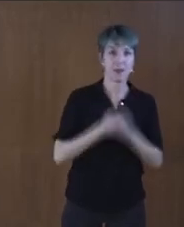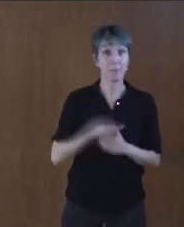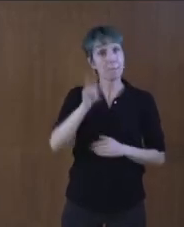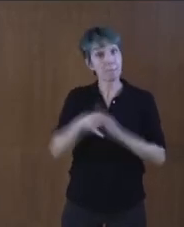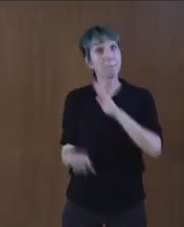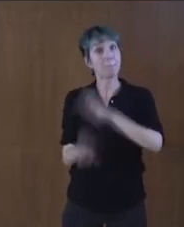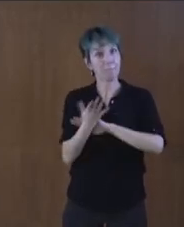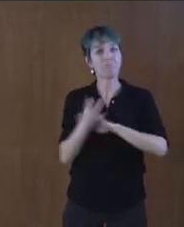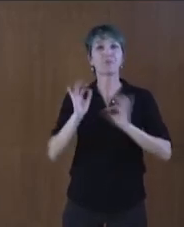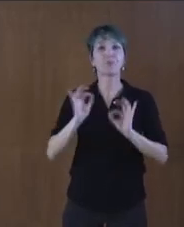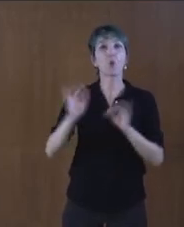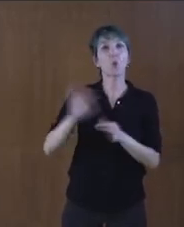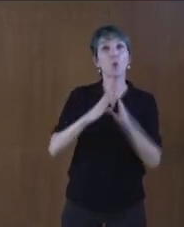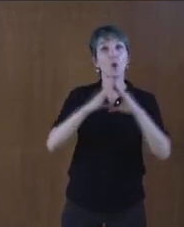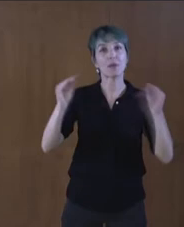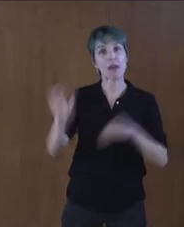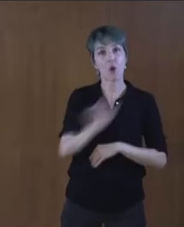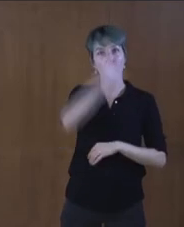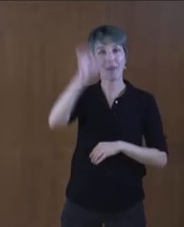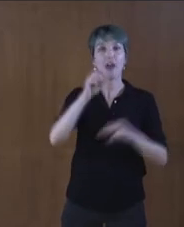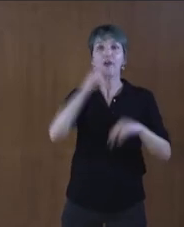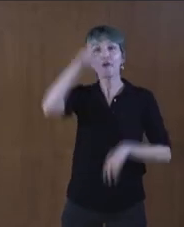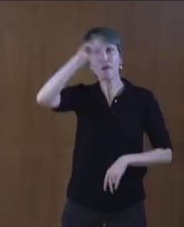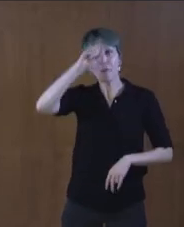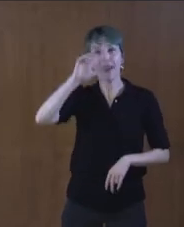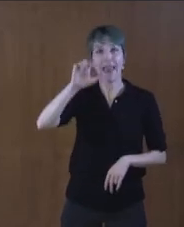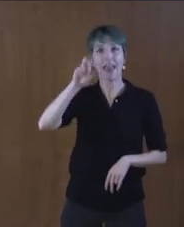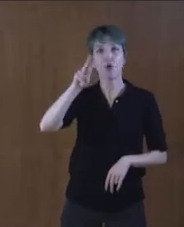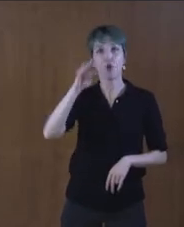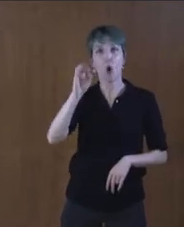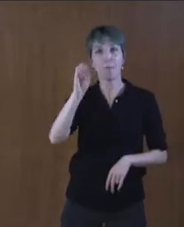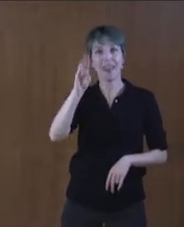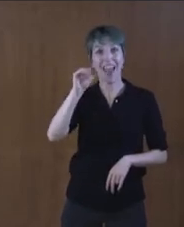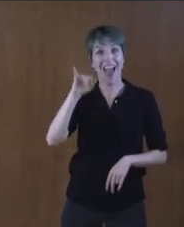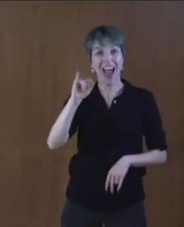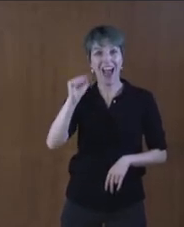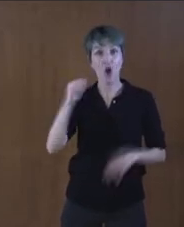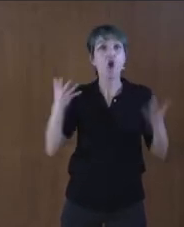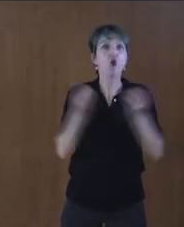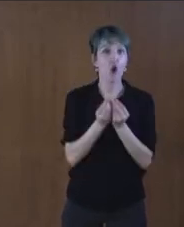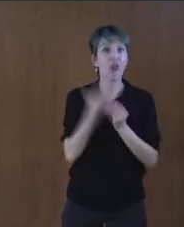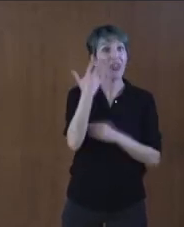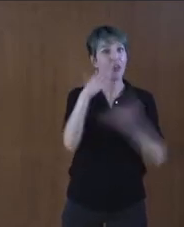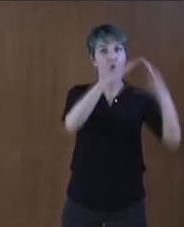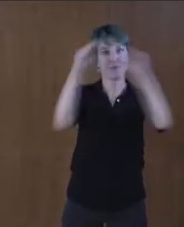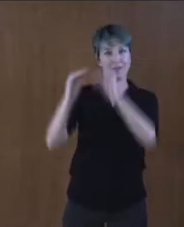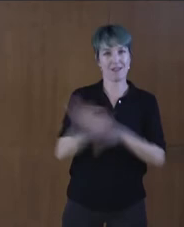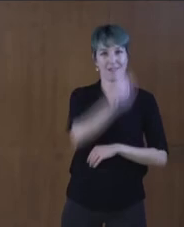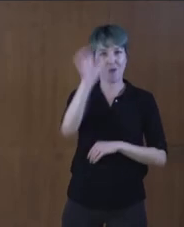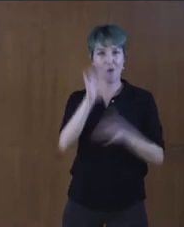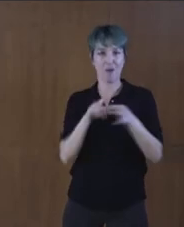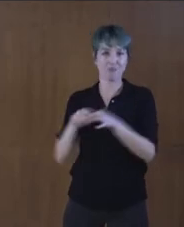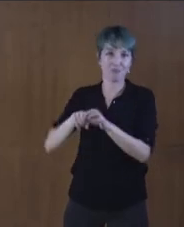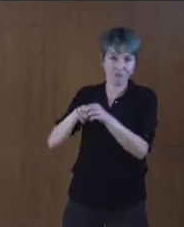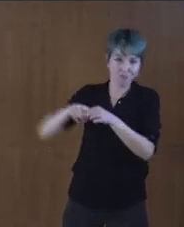Europea Utopia, juntament amb altres 5 universitats europees, que ha estat seleccionada entre les